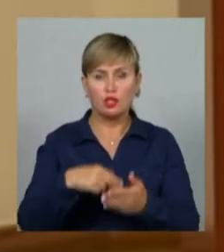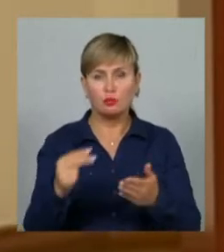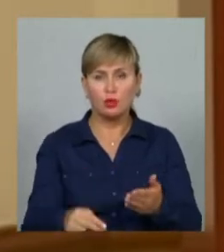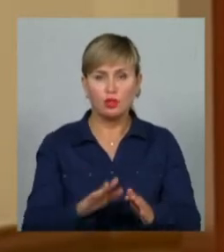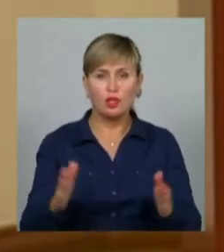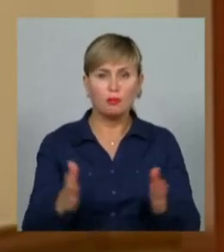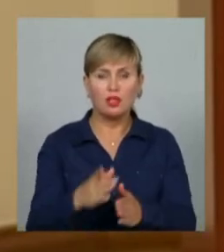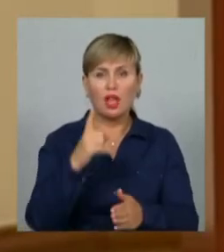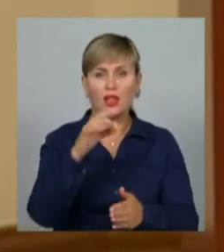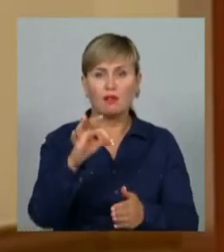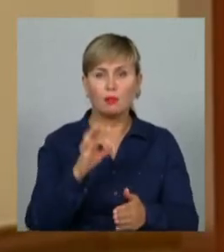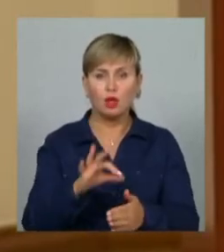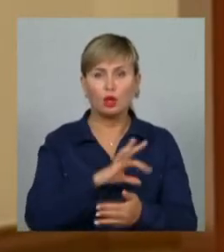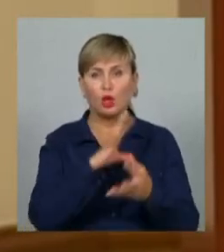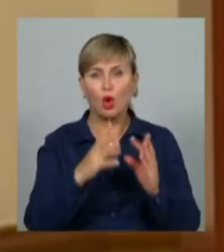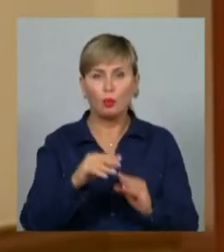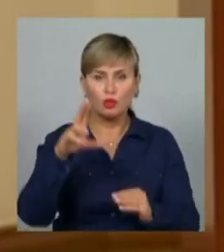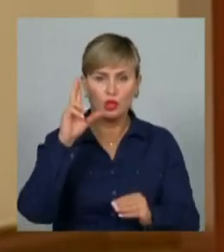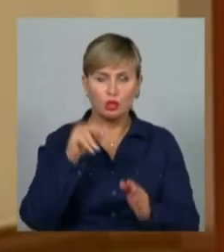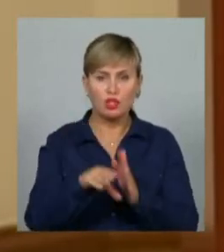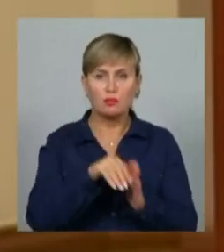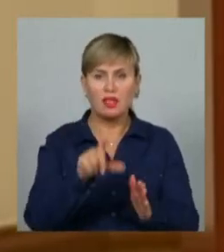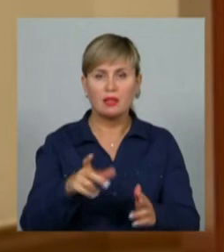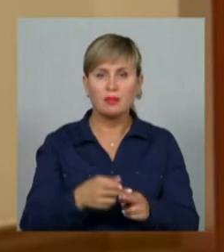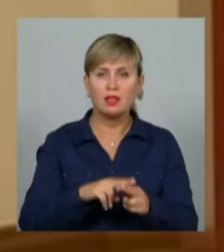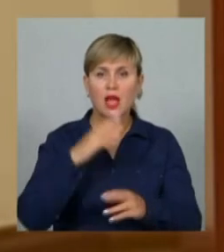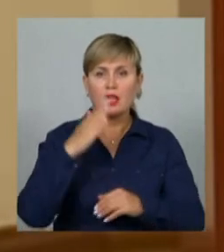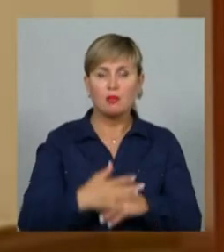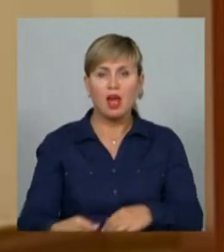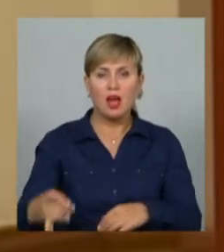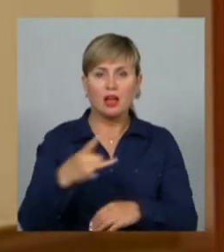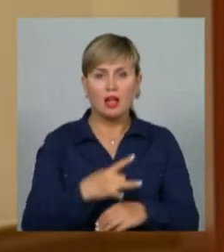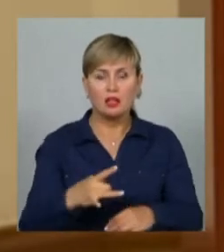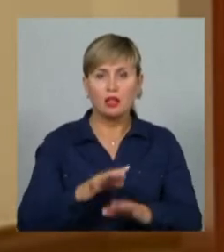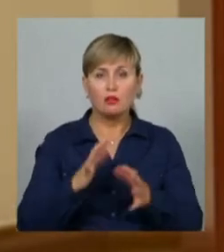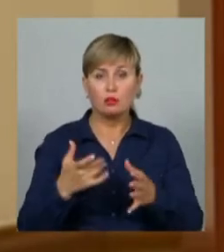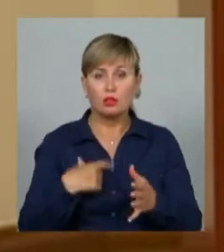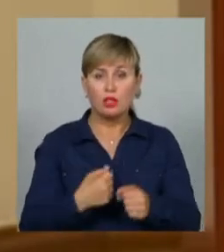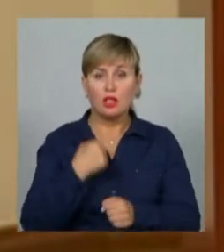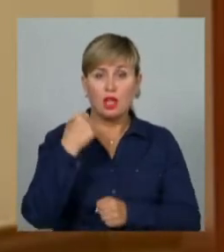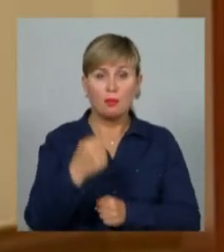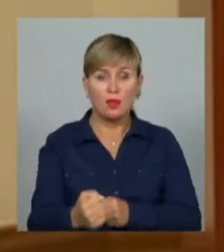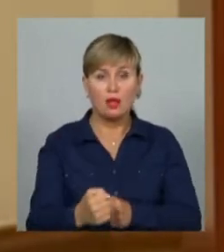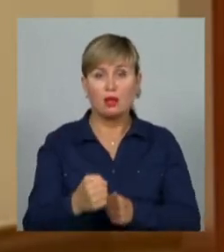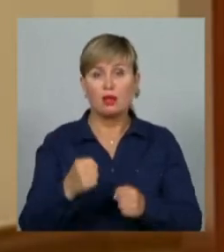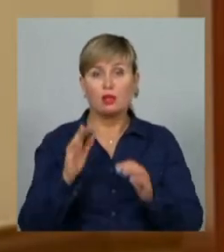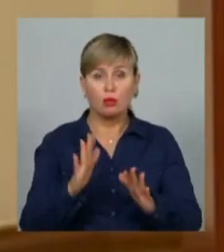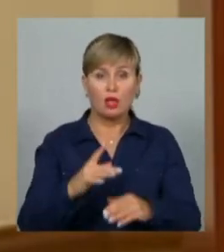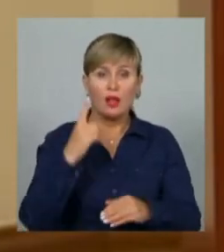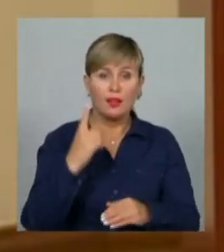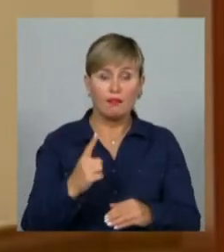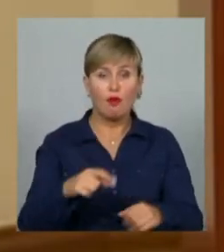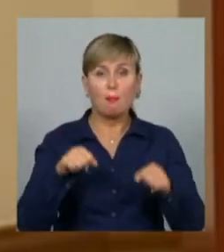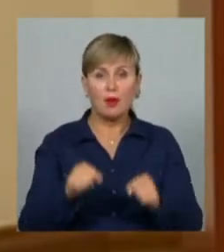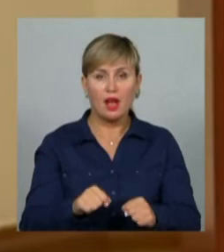менее 1% от общего числа избирателей. При этом аким района в случае отсутствия выдвинутых кандидатов либо выдвижения только одного,